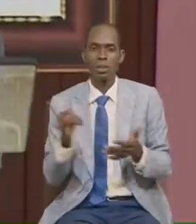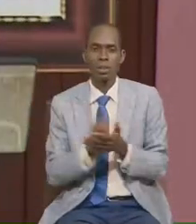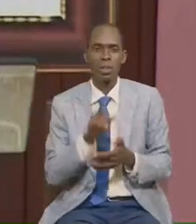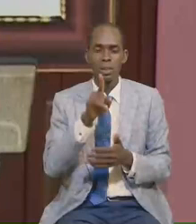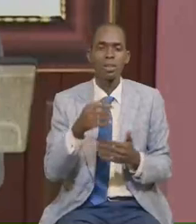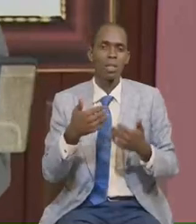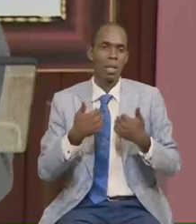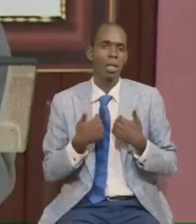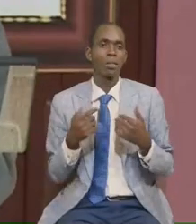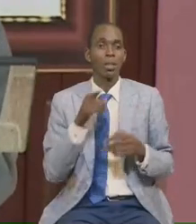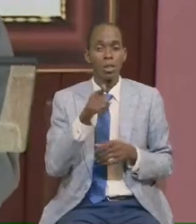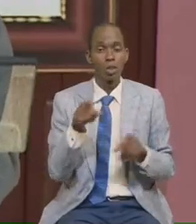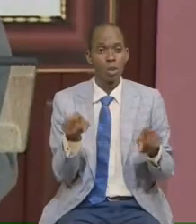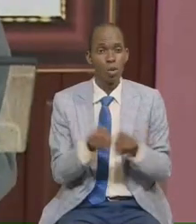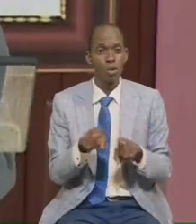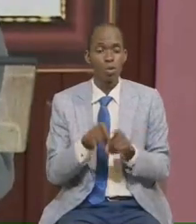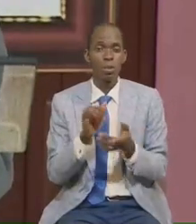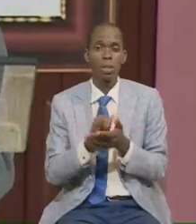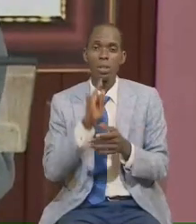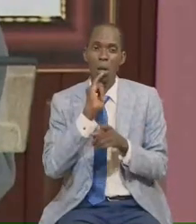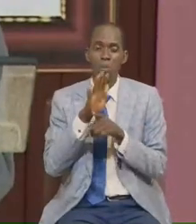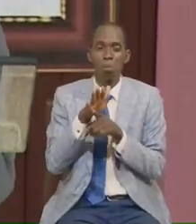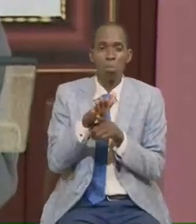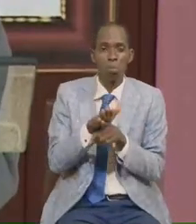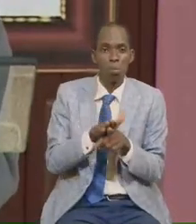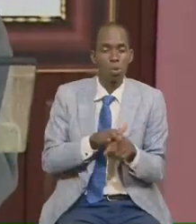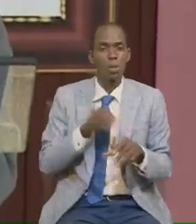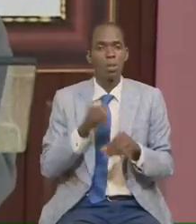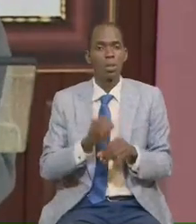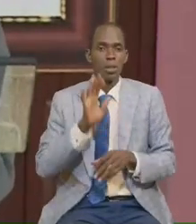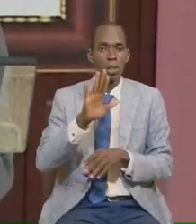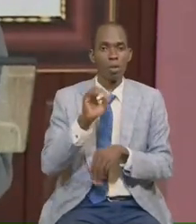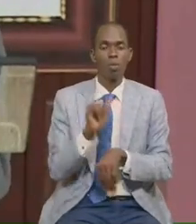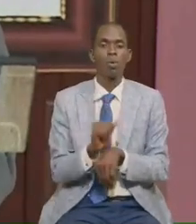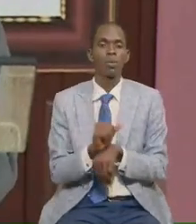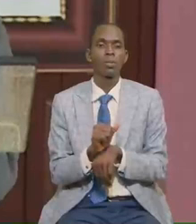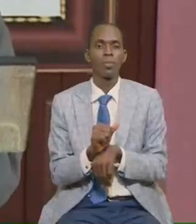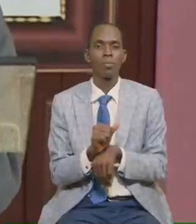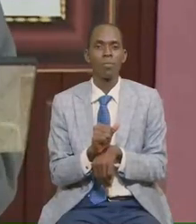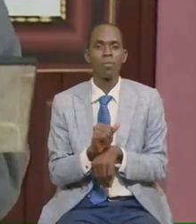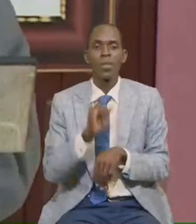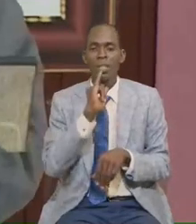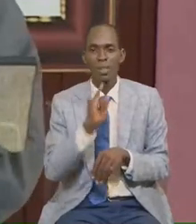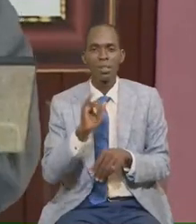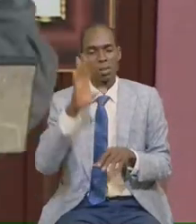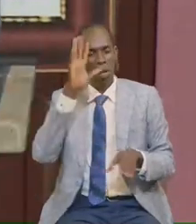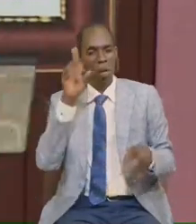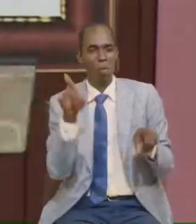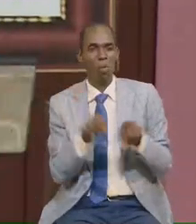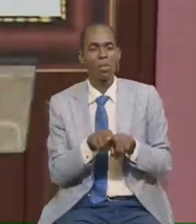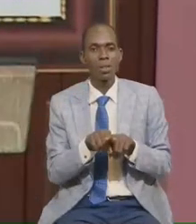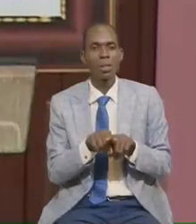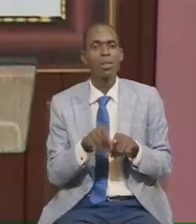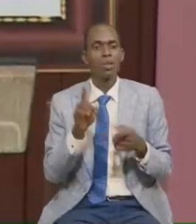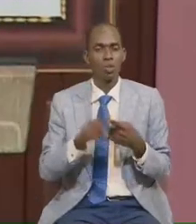celui qui se relâche dans son travail et frère de celui qui détruit